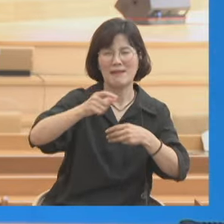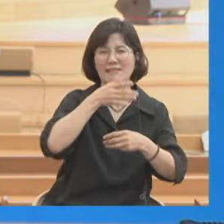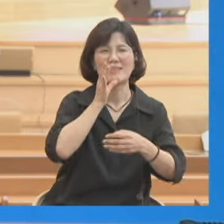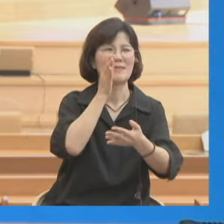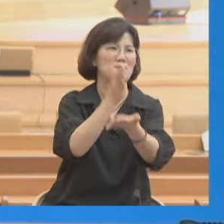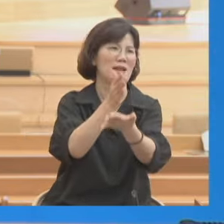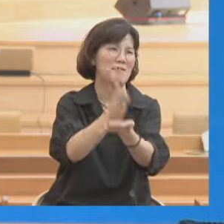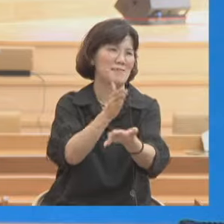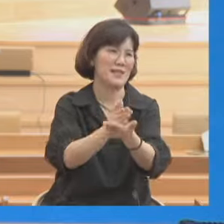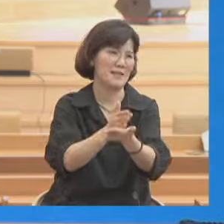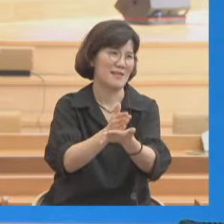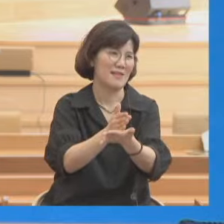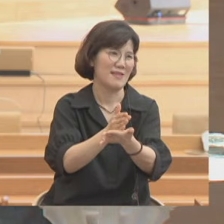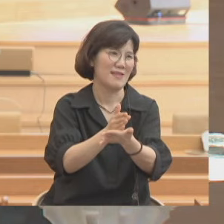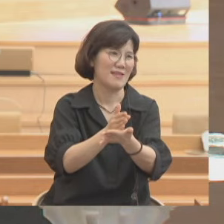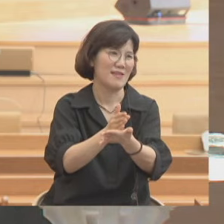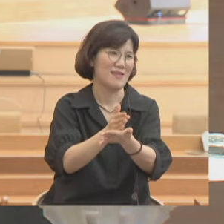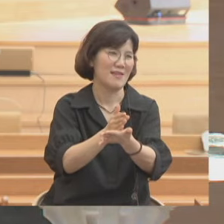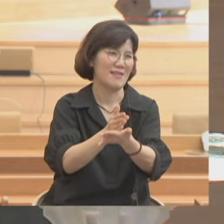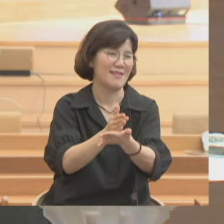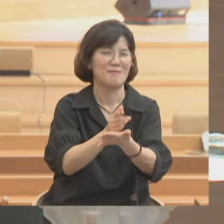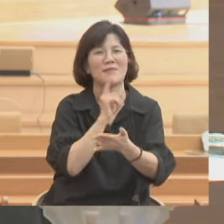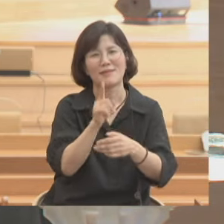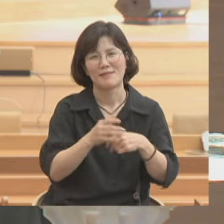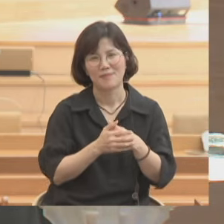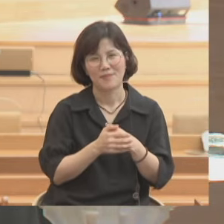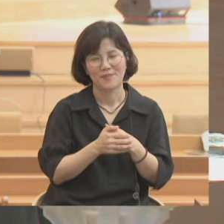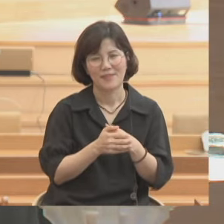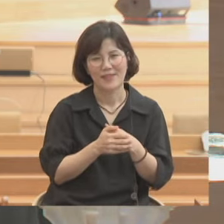된다. 그러면 어떻게 해야 될까요? 따라하십시다.